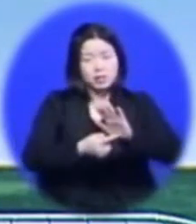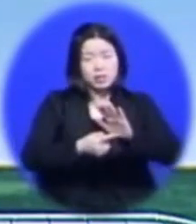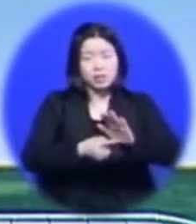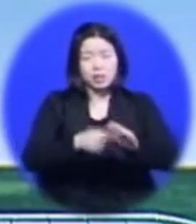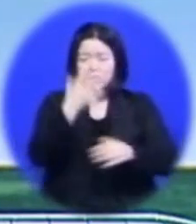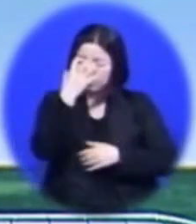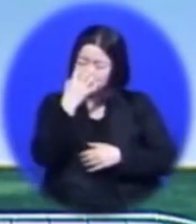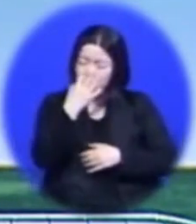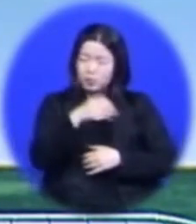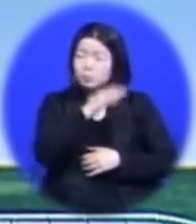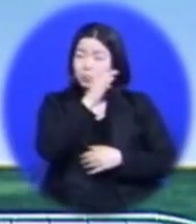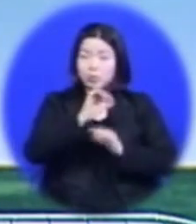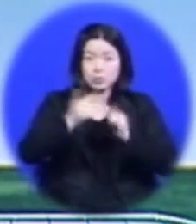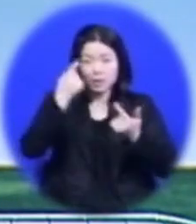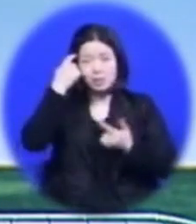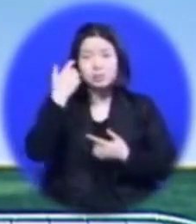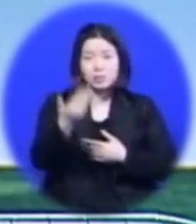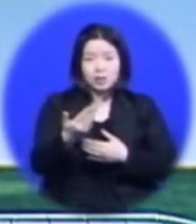부끄러워하진 않습니까?